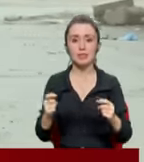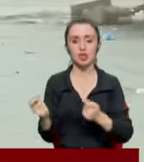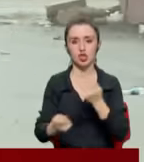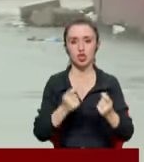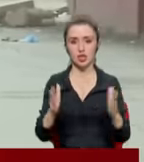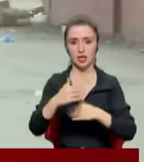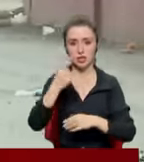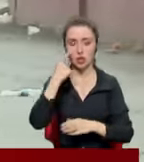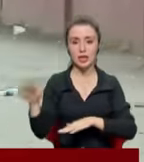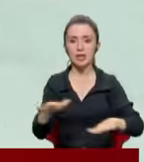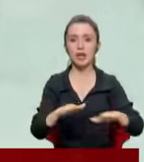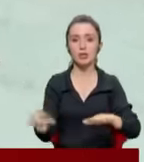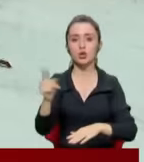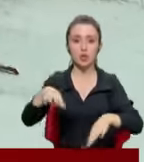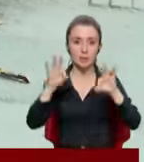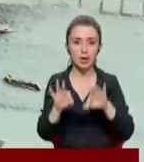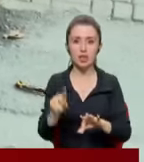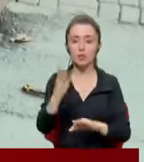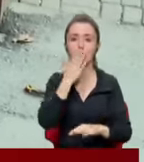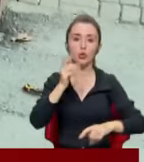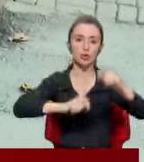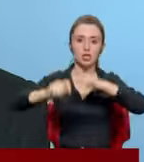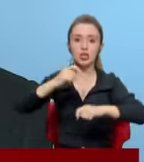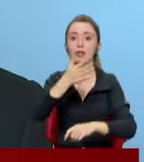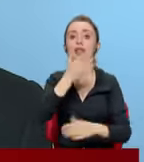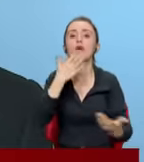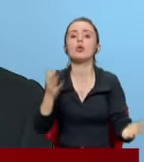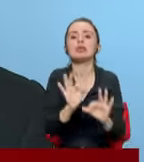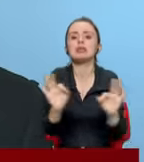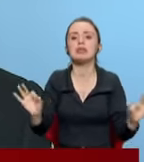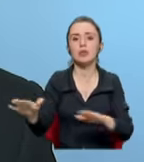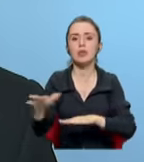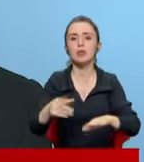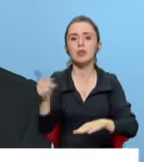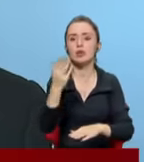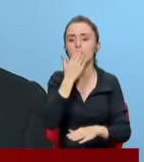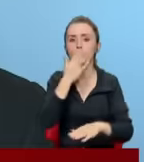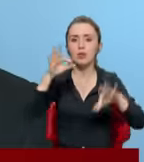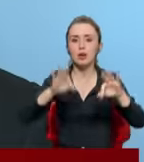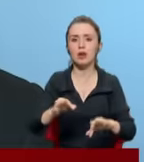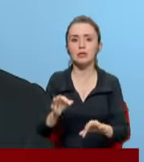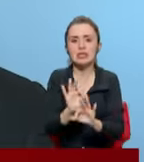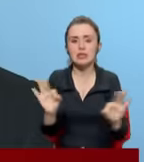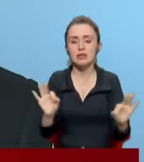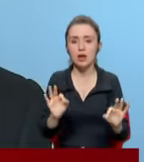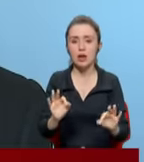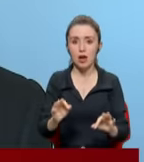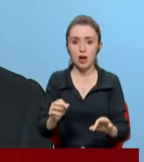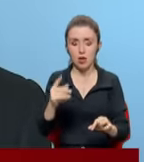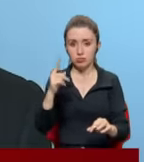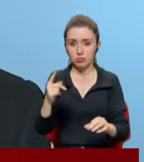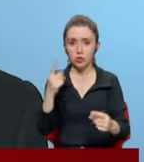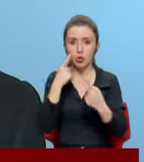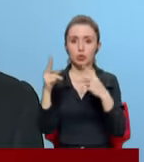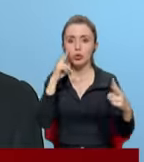göre depremden sonra başlayan bir okul inşaatı bile yok depremden sonra başlayan okul yok Milli Eğitim müdürüyle yaptığım görüşmede ü tane okulun